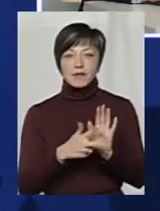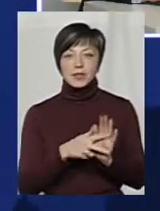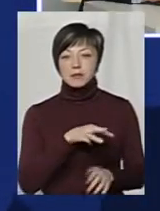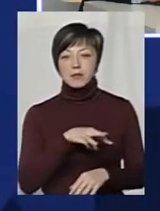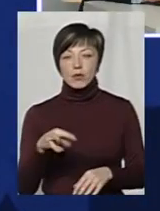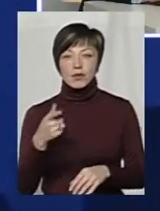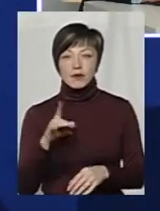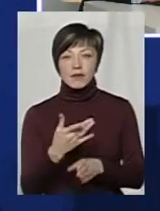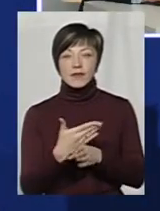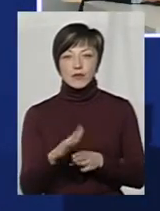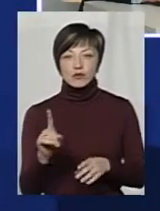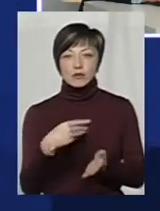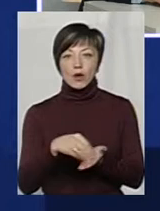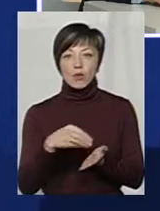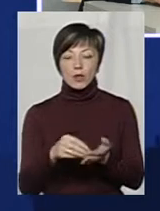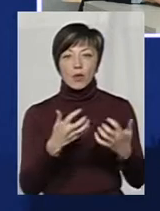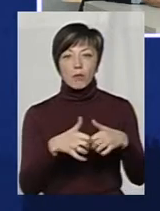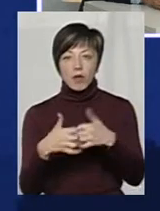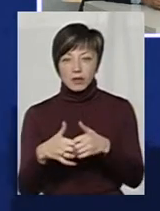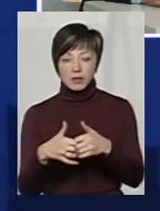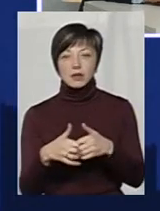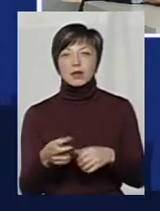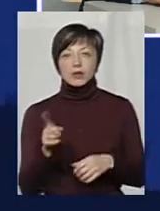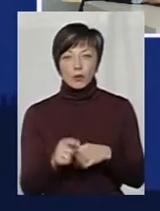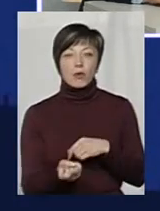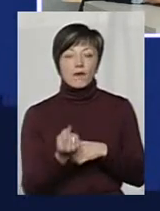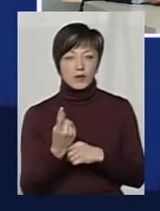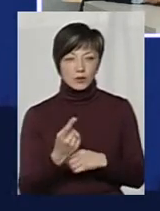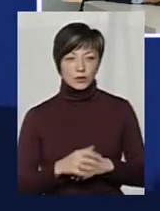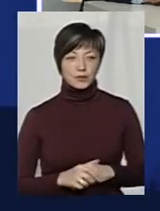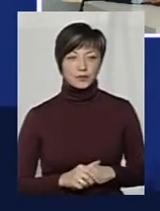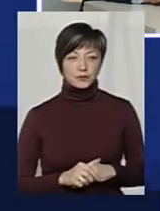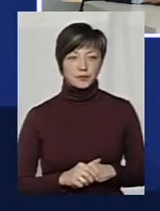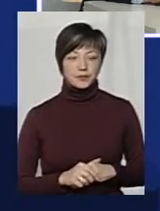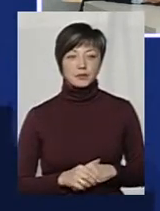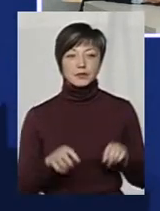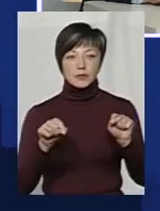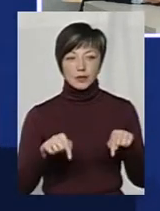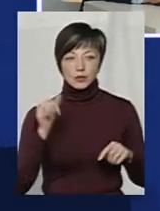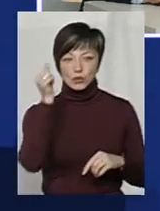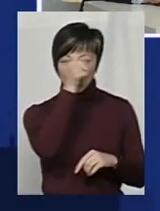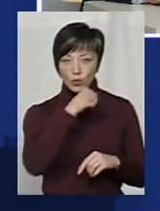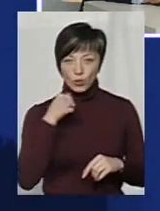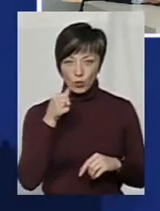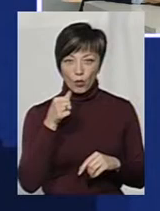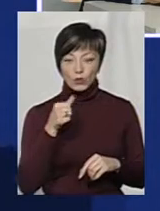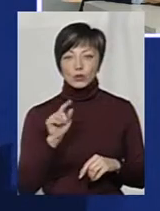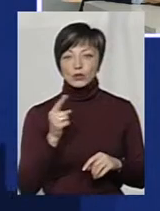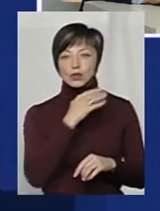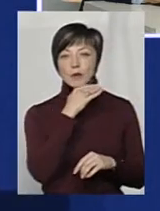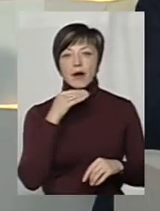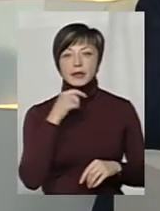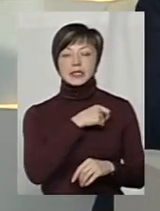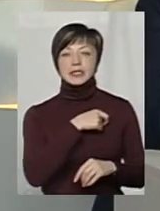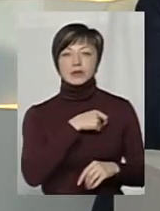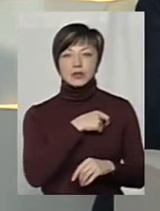гривень виділили для того, щоб закупити обладнання, ну, то воно появилось. Цього року дуже багато